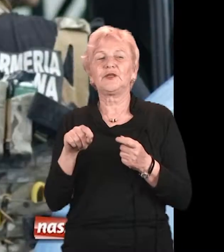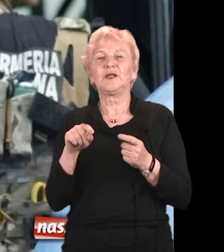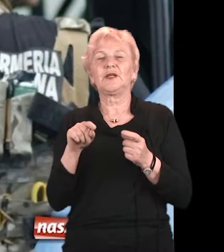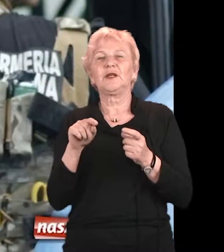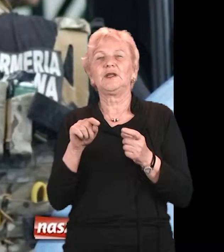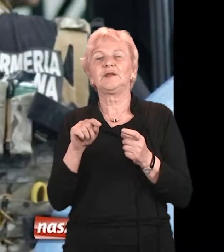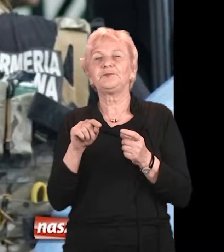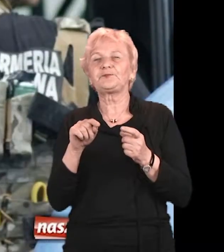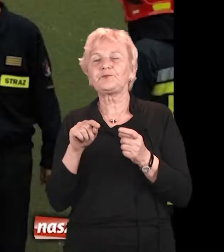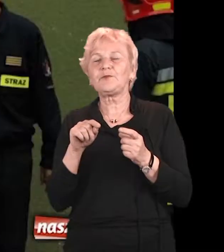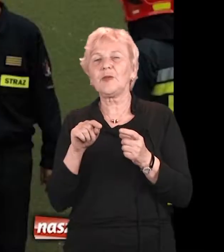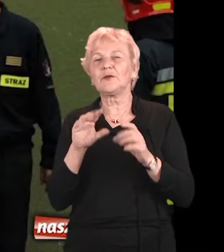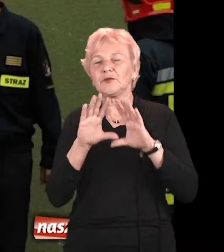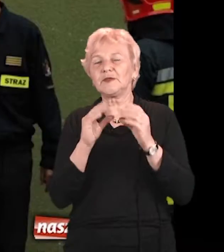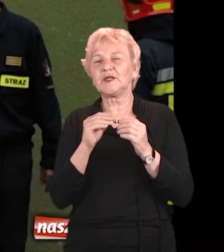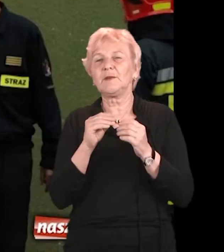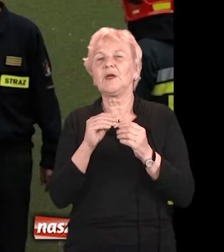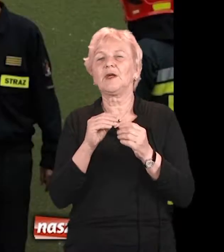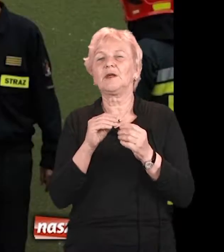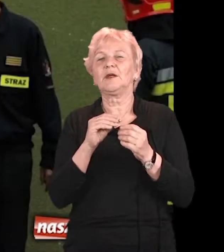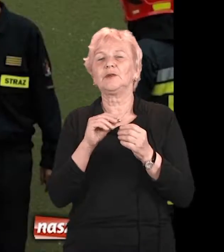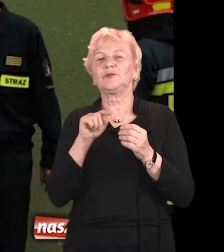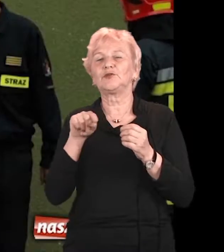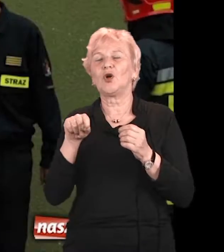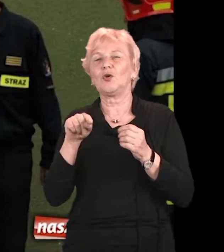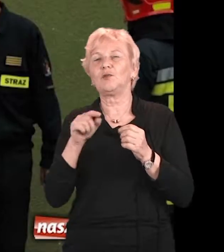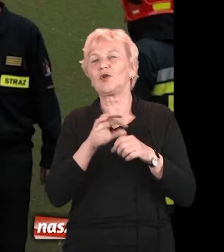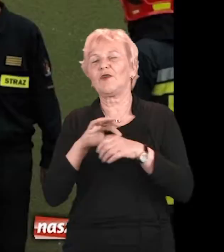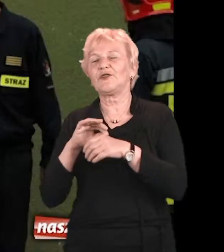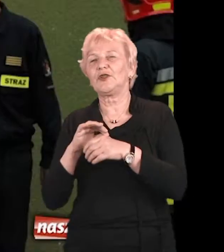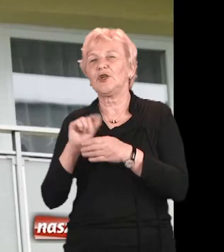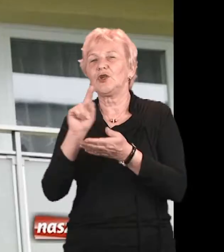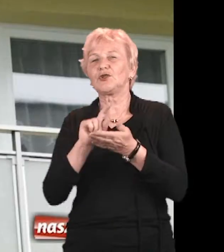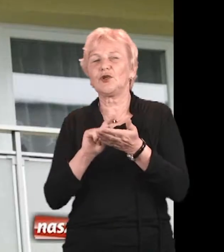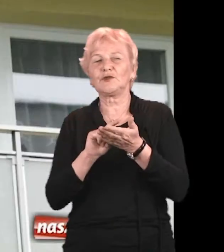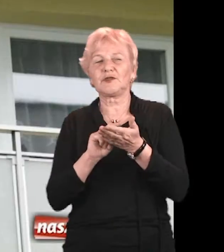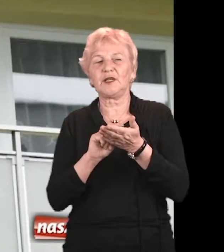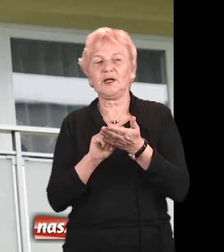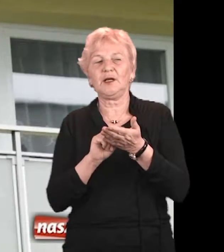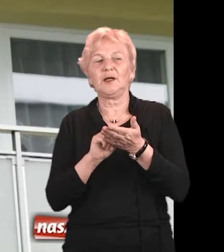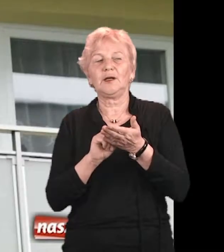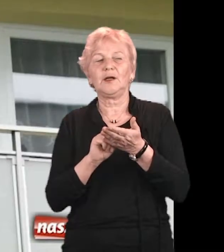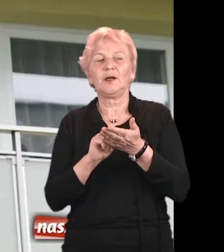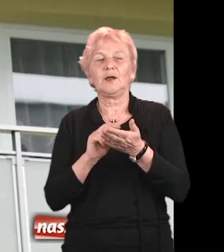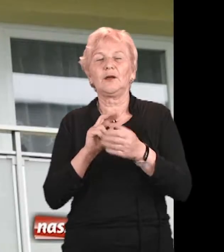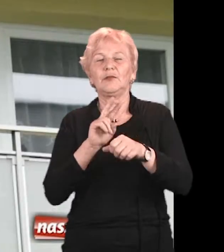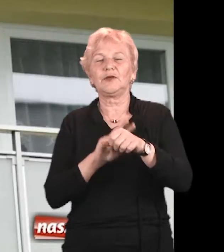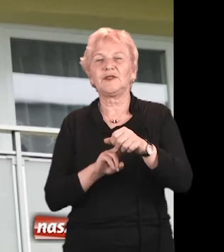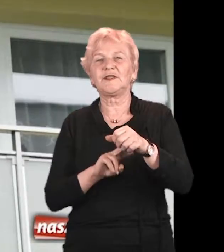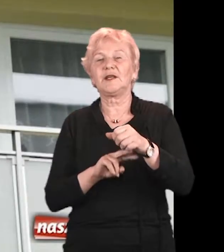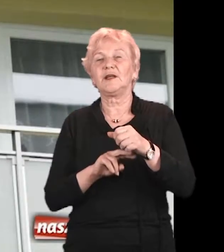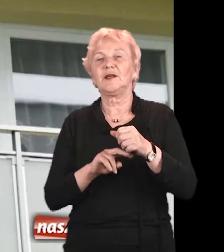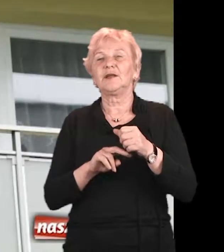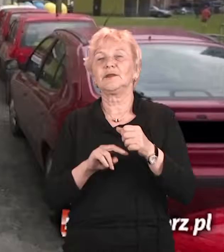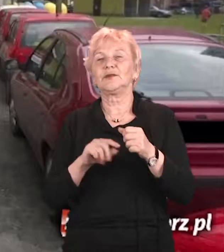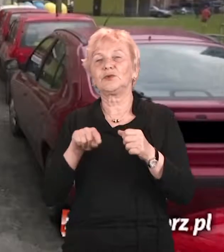śledztwie, które prowadzi Śląski Wydział Zamiejscowy Departamentu do Spraw Przestępczości Zorganizowanej i Korupcji Prokuratury Krajowej,